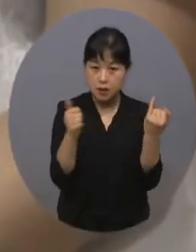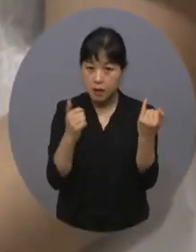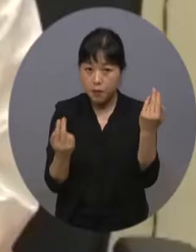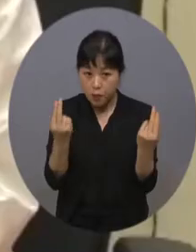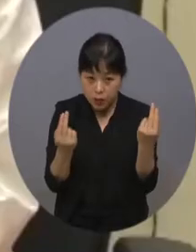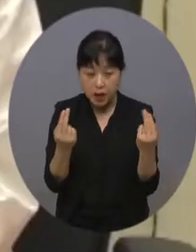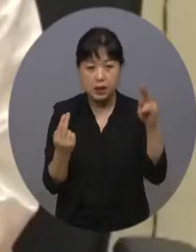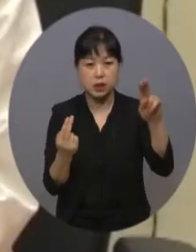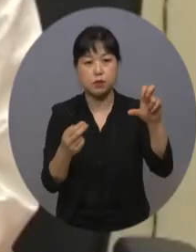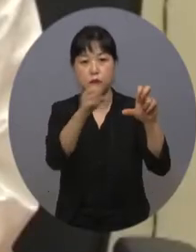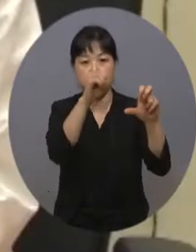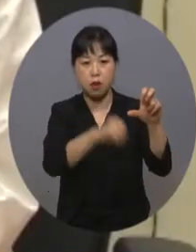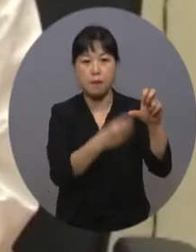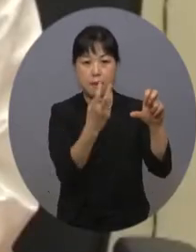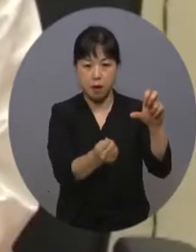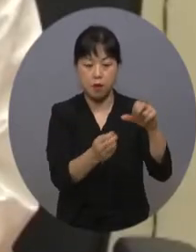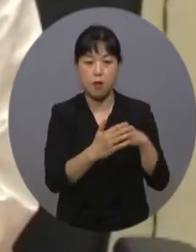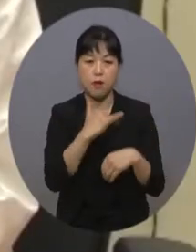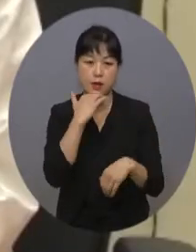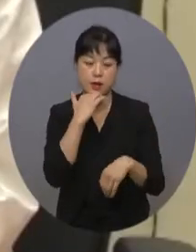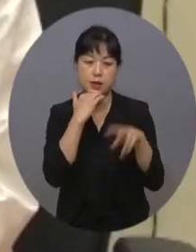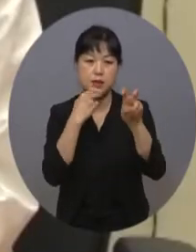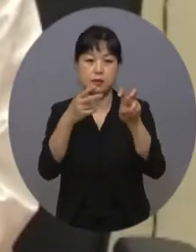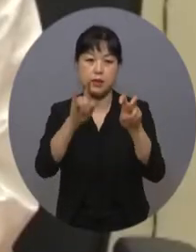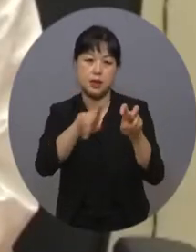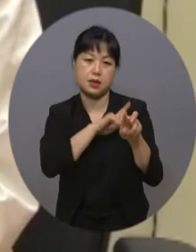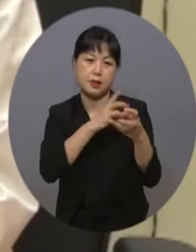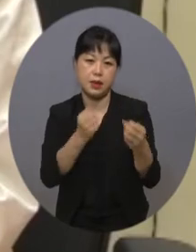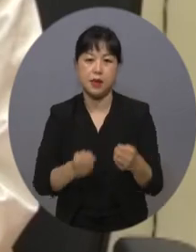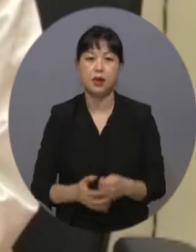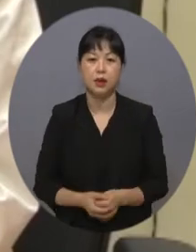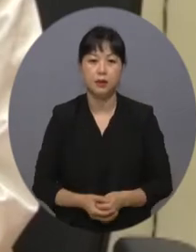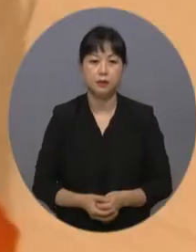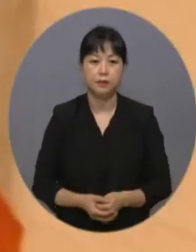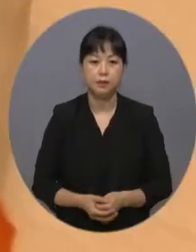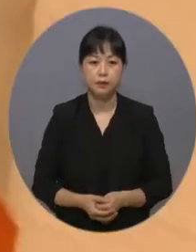많았고 연령대별로는 20대 비율이 가장 높았습니다.